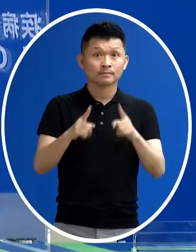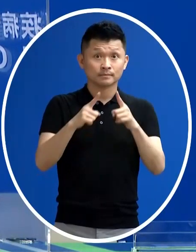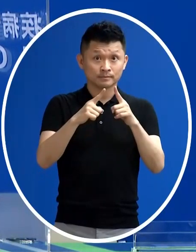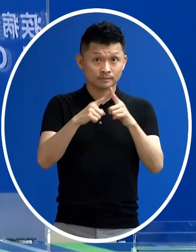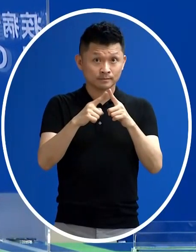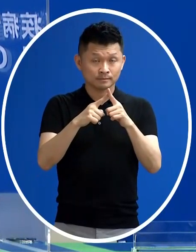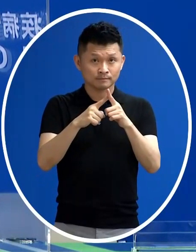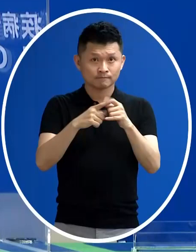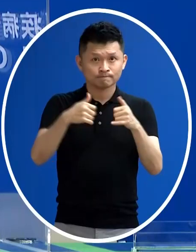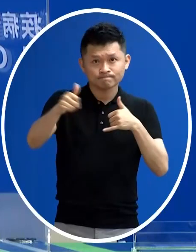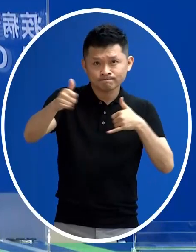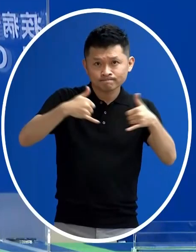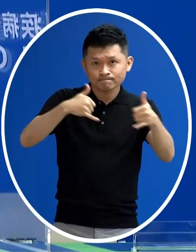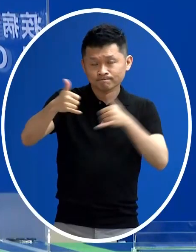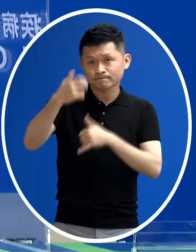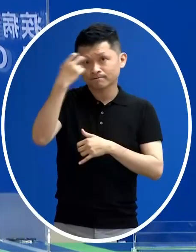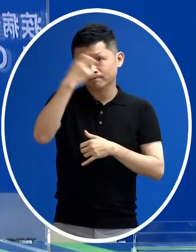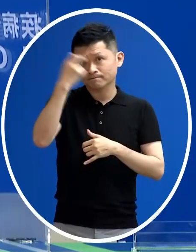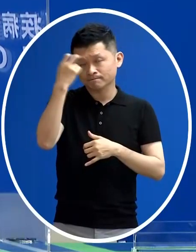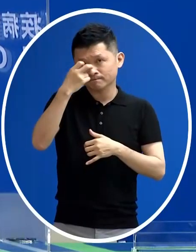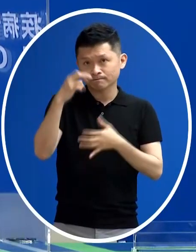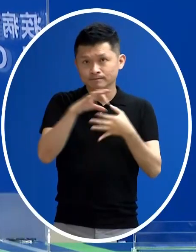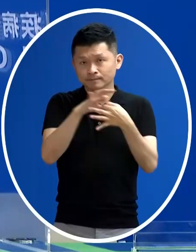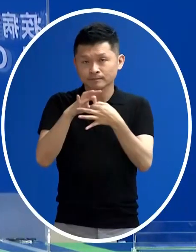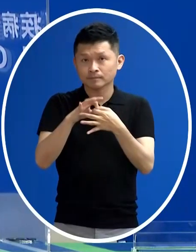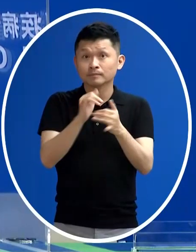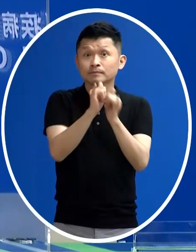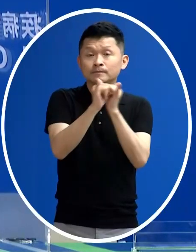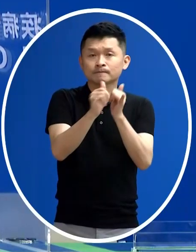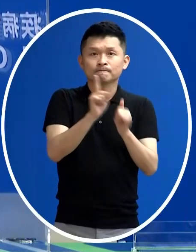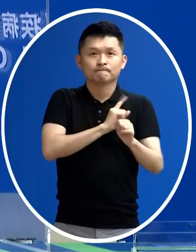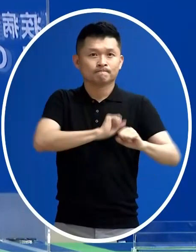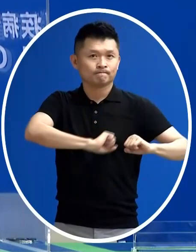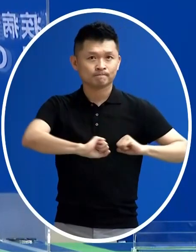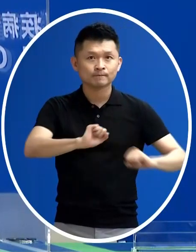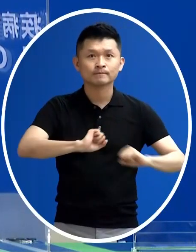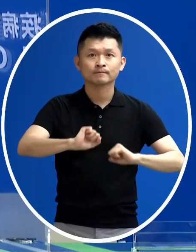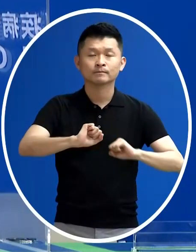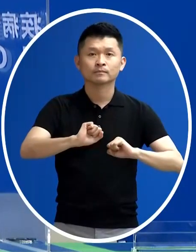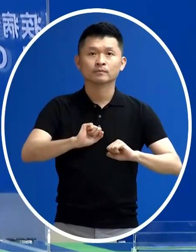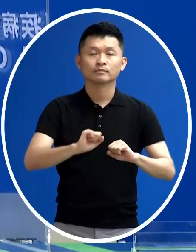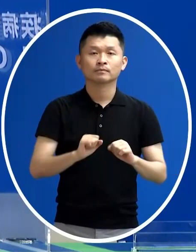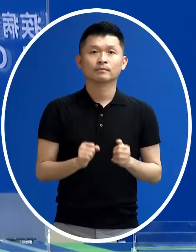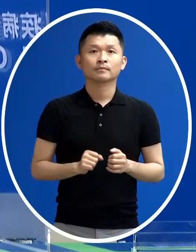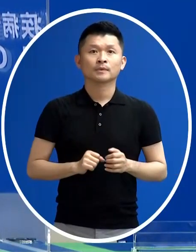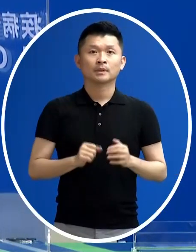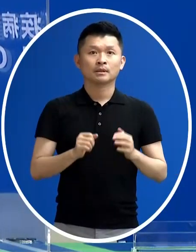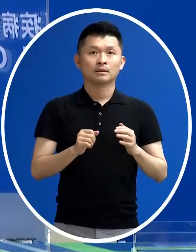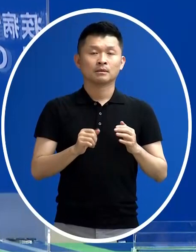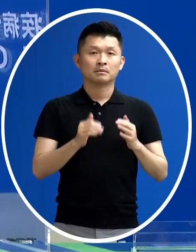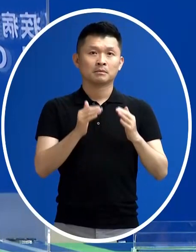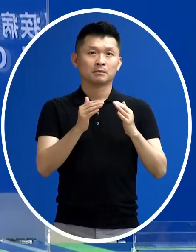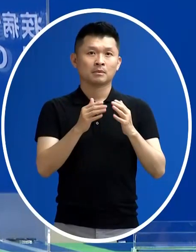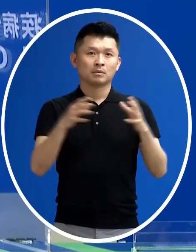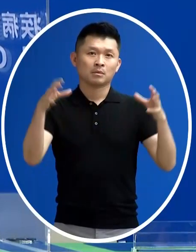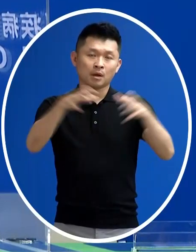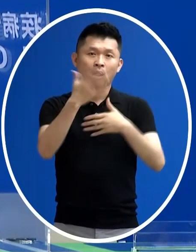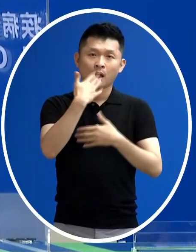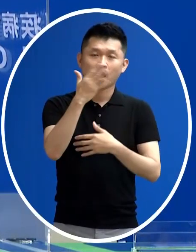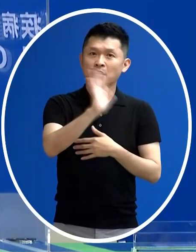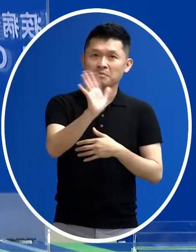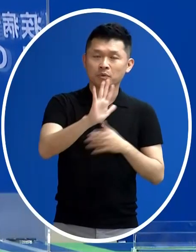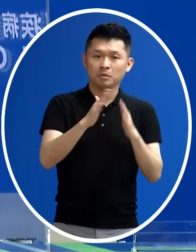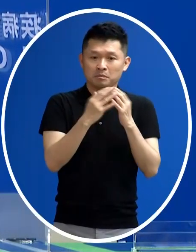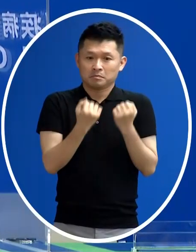的一个管制的部分，就很多民众会自发的哦，就是不出就是可能不会去聚餐啦